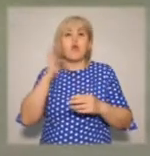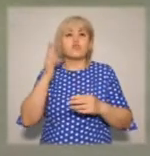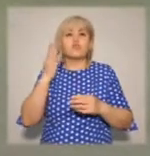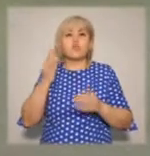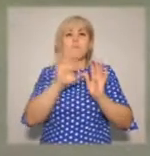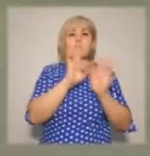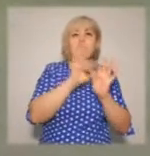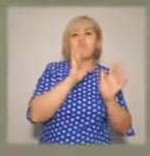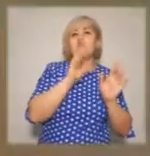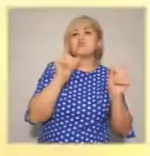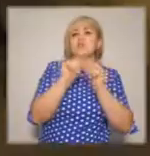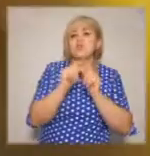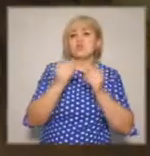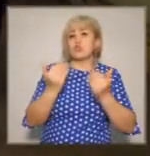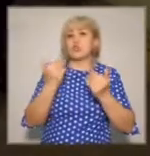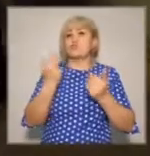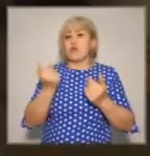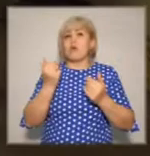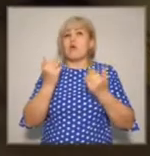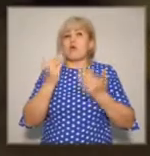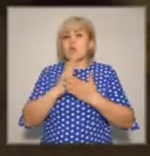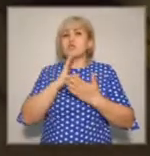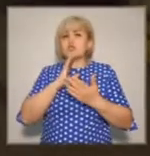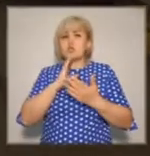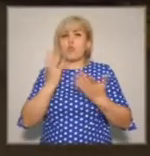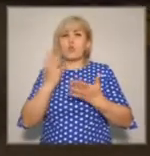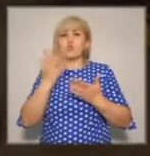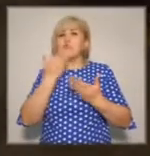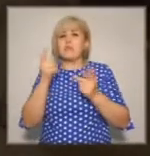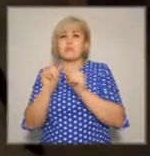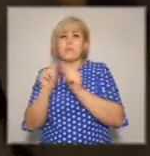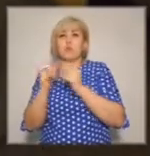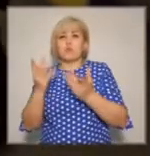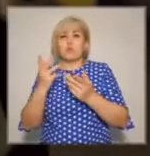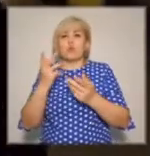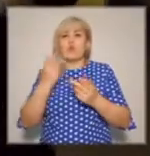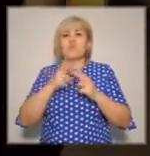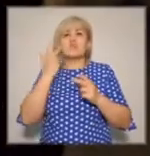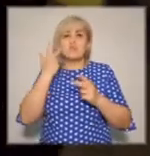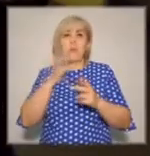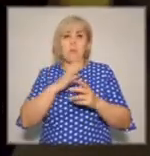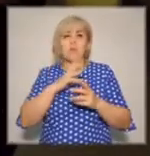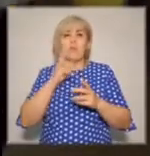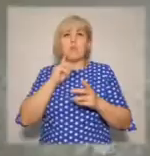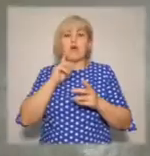лидирует, да, кто-то немножко отстает технически, начинают друг на друга давить. Бывают,